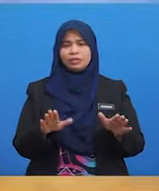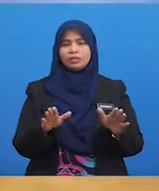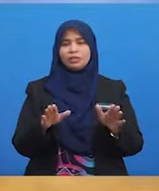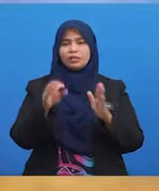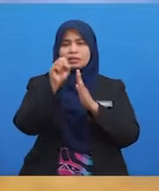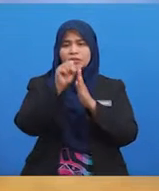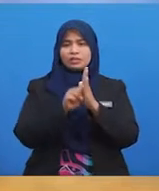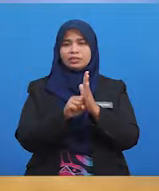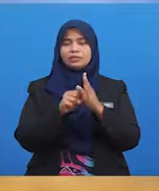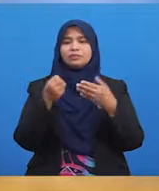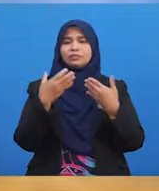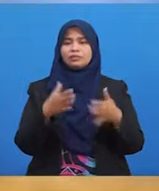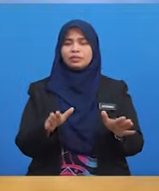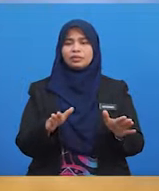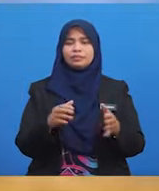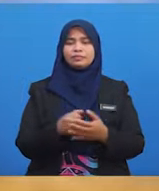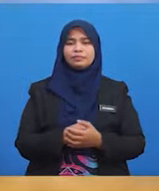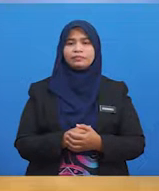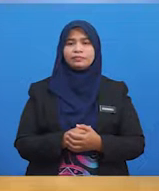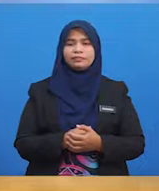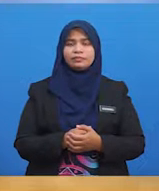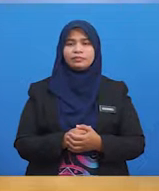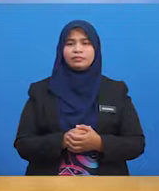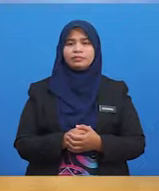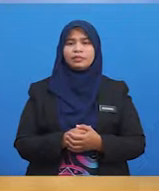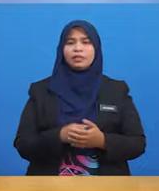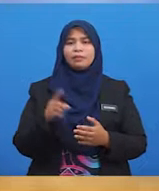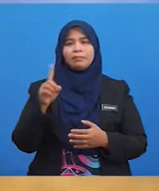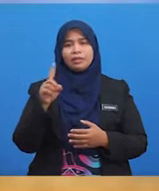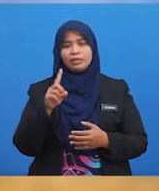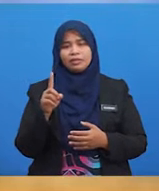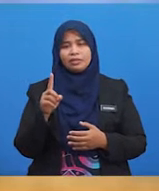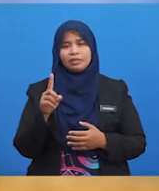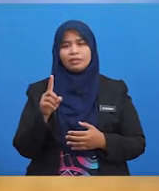Sudah, se, sudah. Mana?